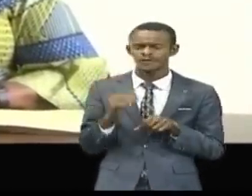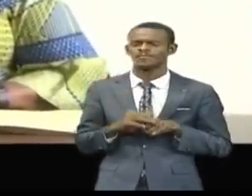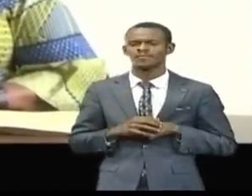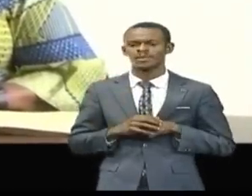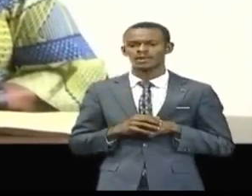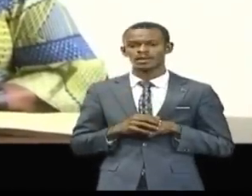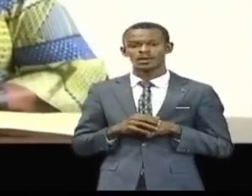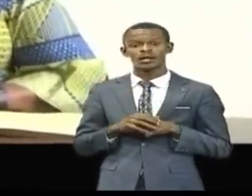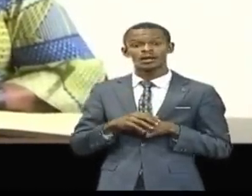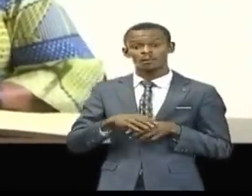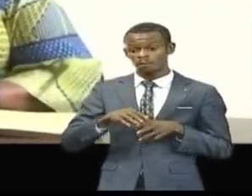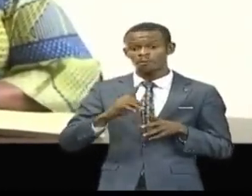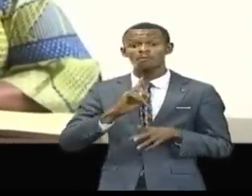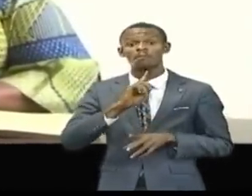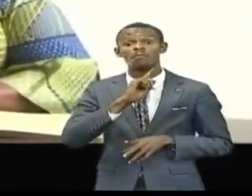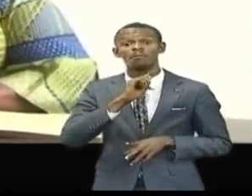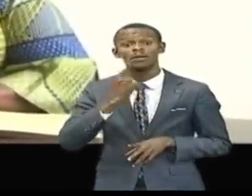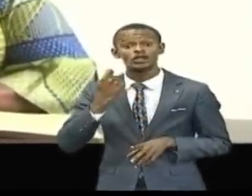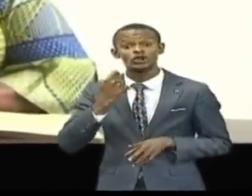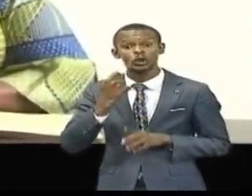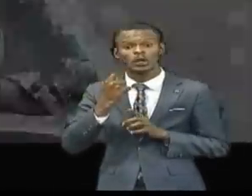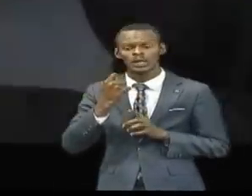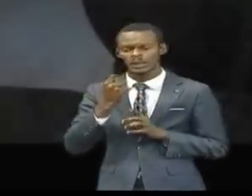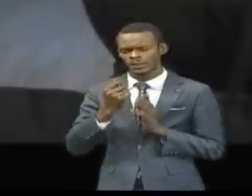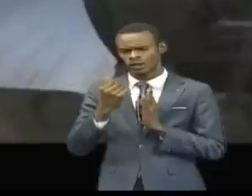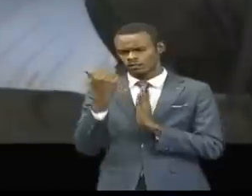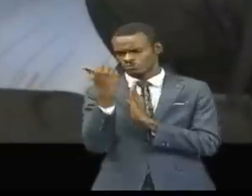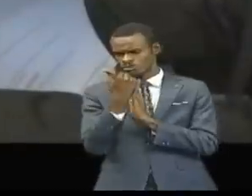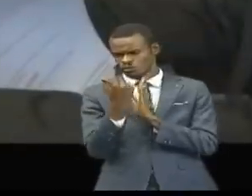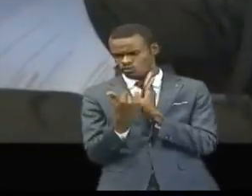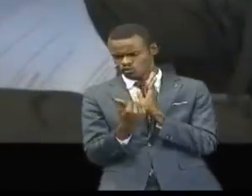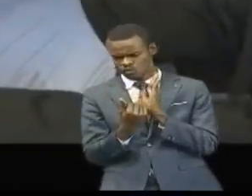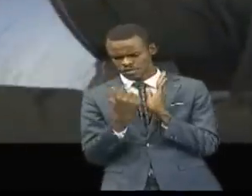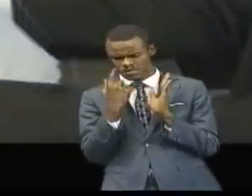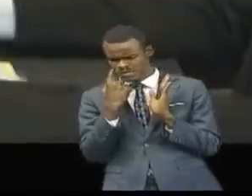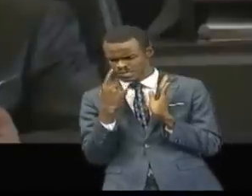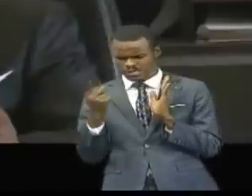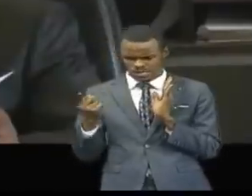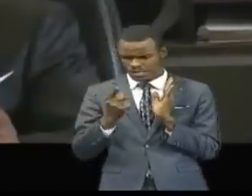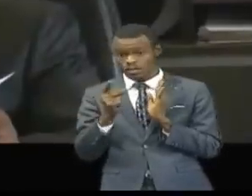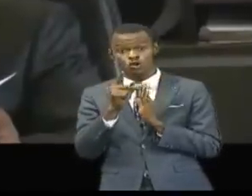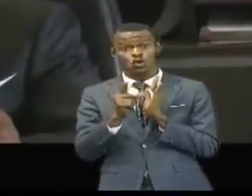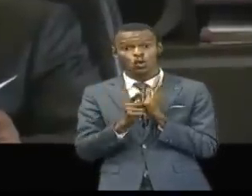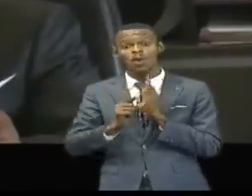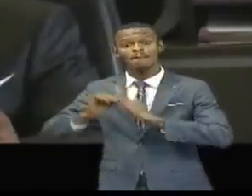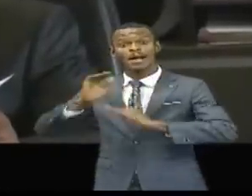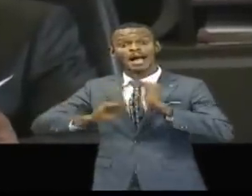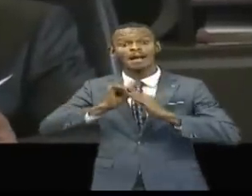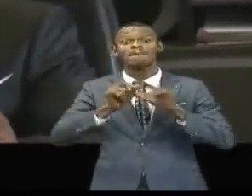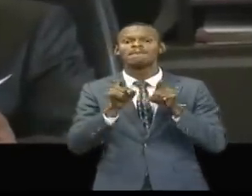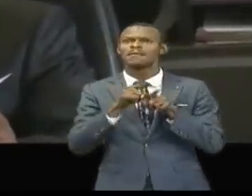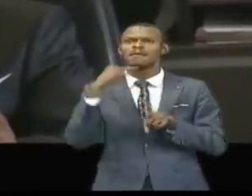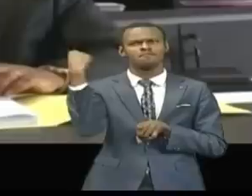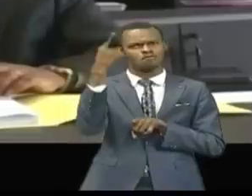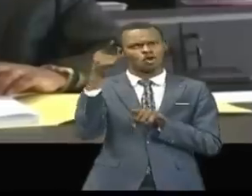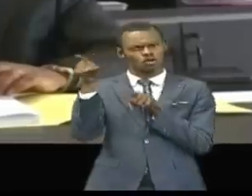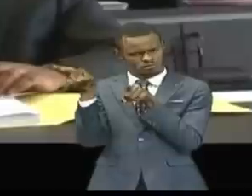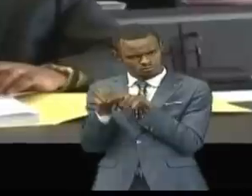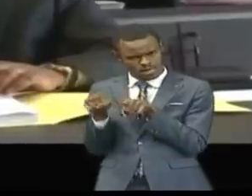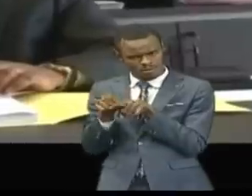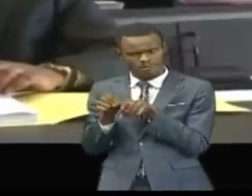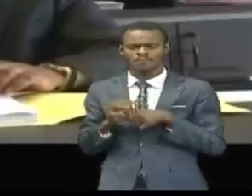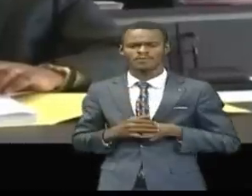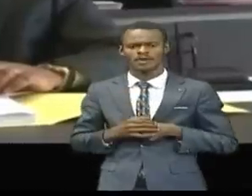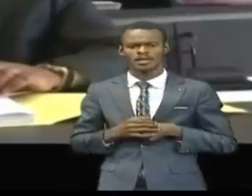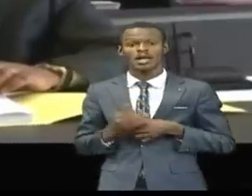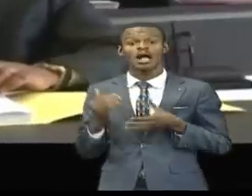matière. En plus des nouvelles prisons à construire, ces projets offrent aussi